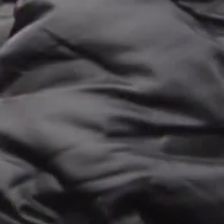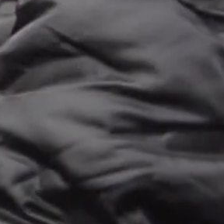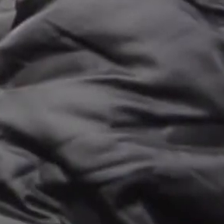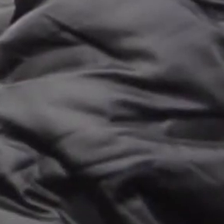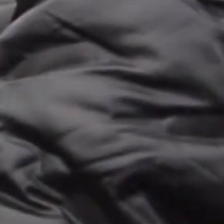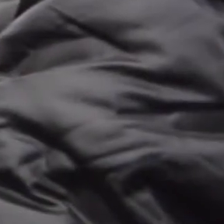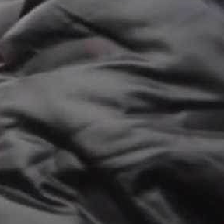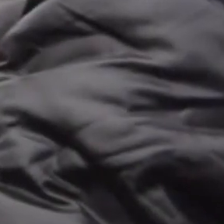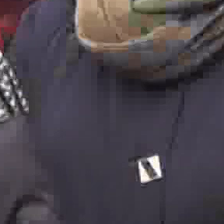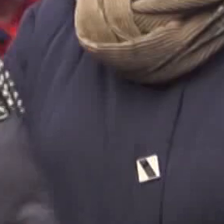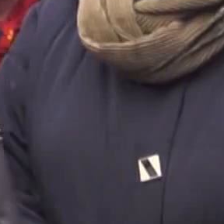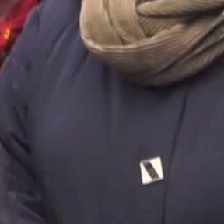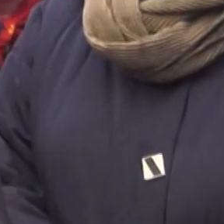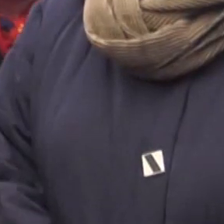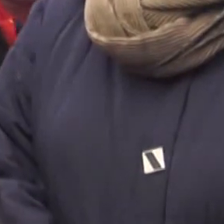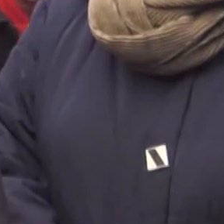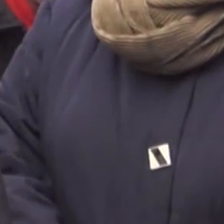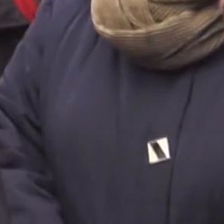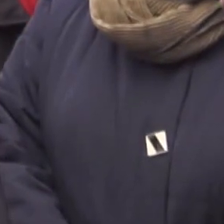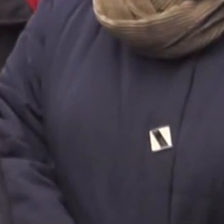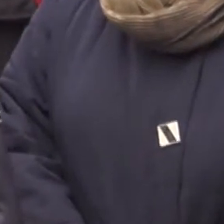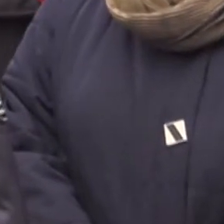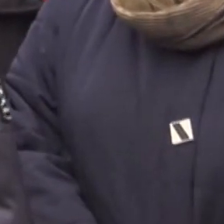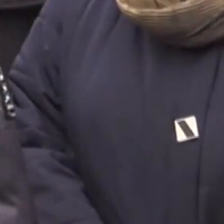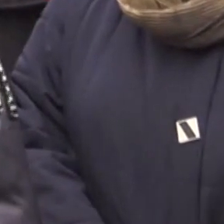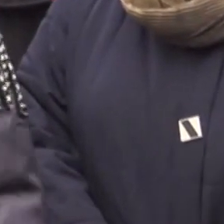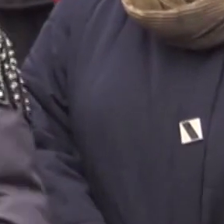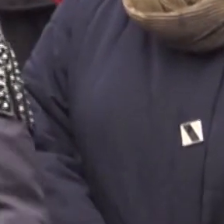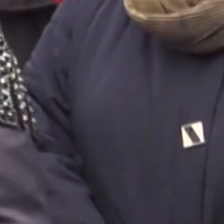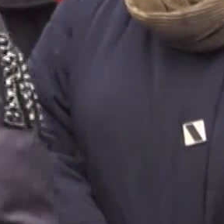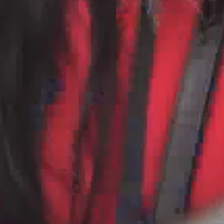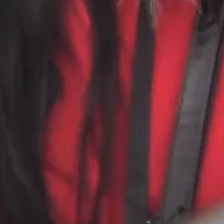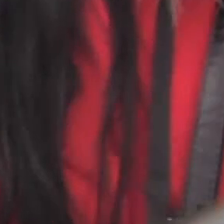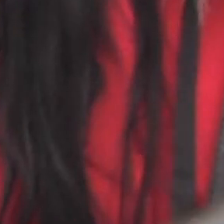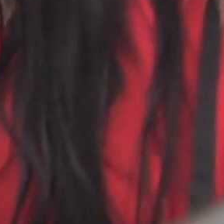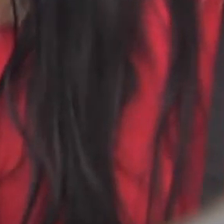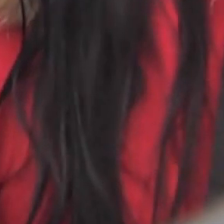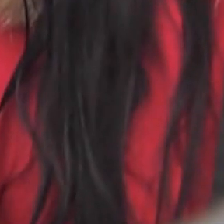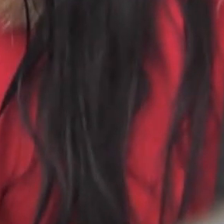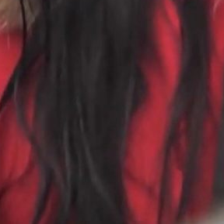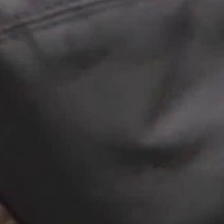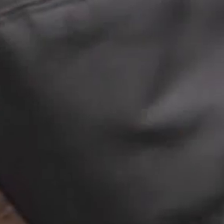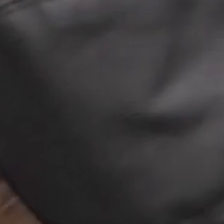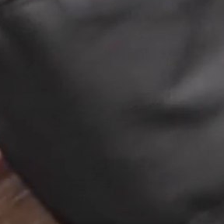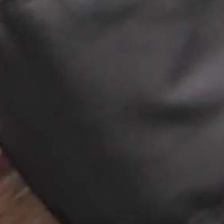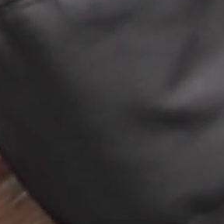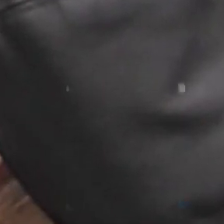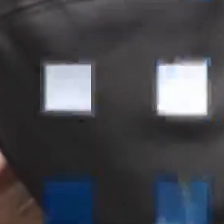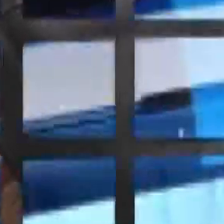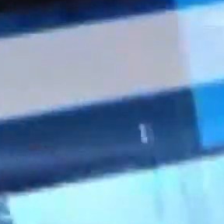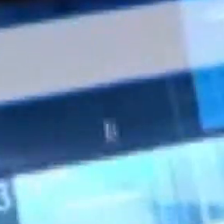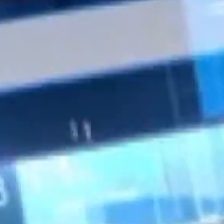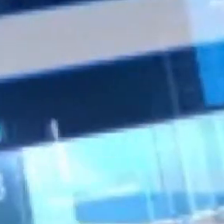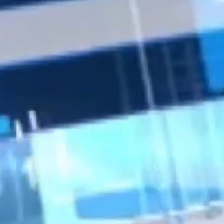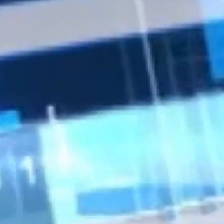Владельцы ресторанов, несущие убытки, требуют разрешить им работать без ограничений. Сегодня они собрались перед акиматом и озвучили свои проблемы.